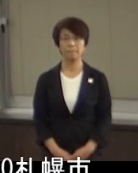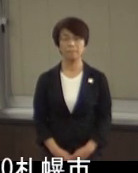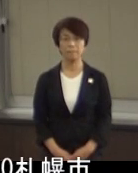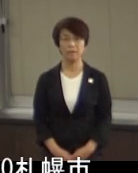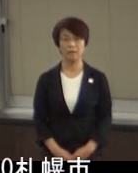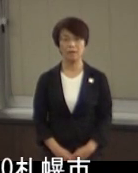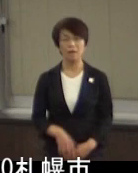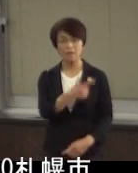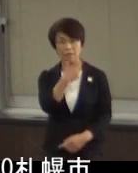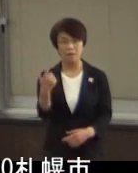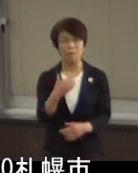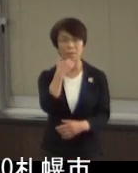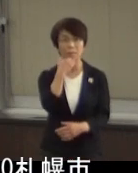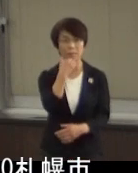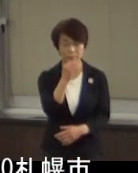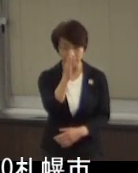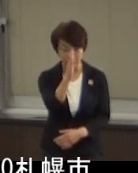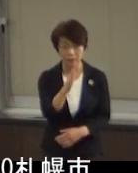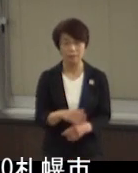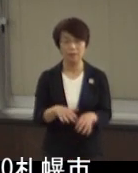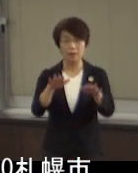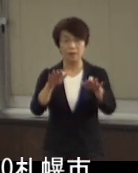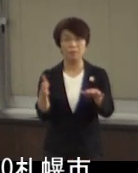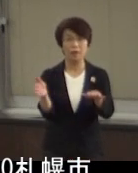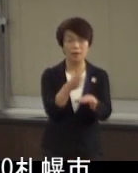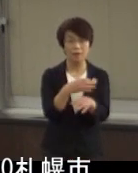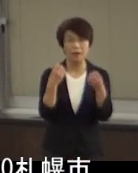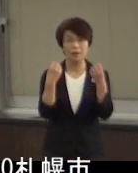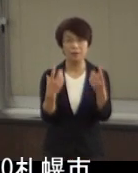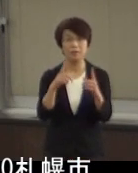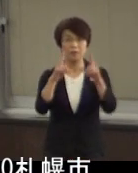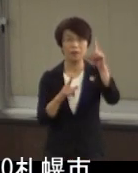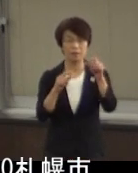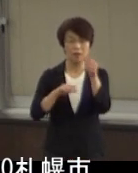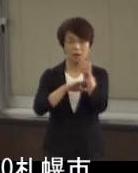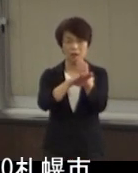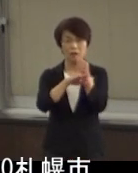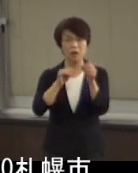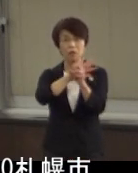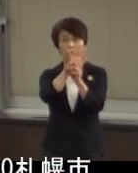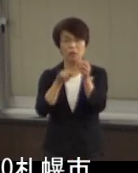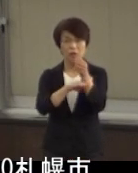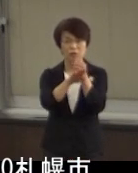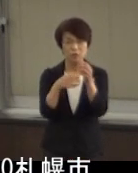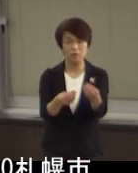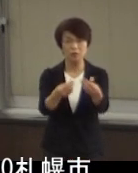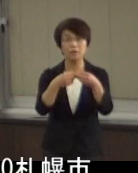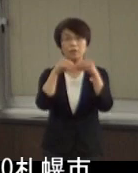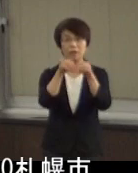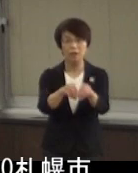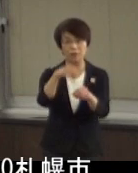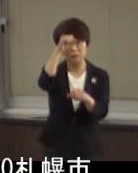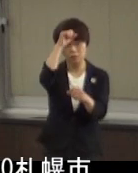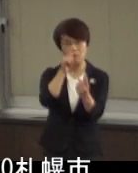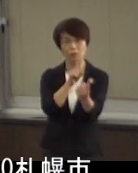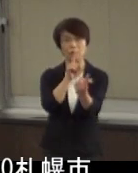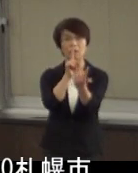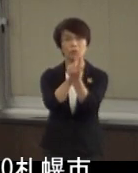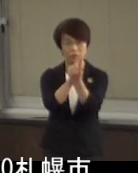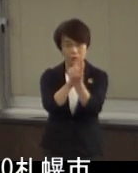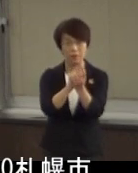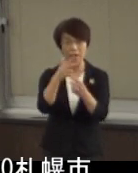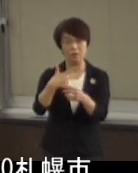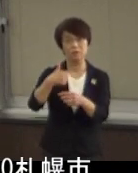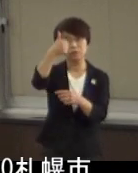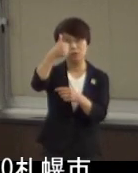大変お待たせいたしました。それではただいまから新型コロナウイルス感染症への対応につきまして市長から発